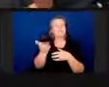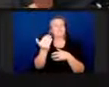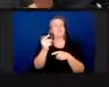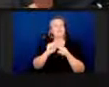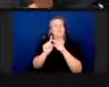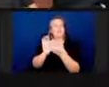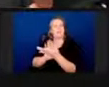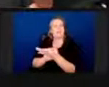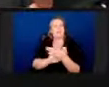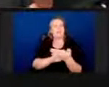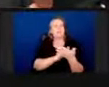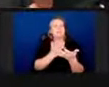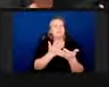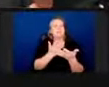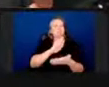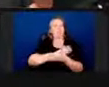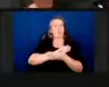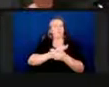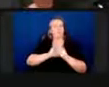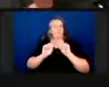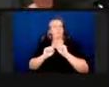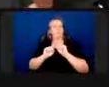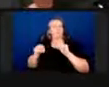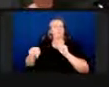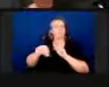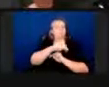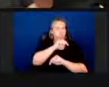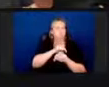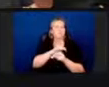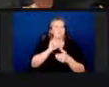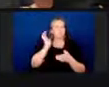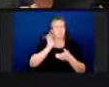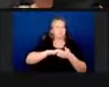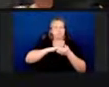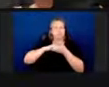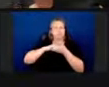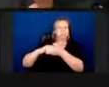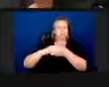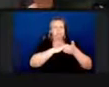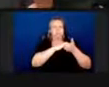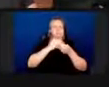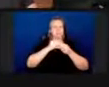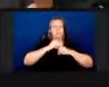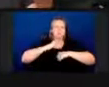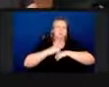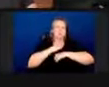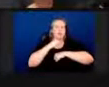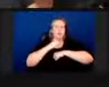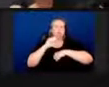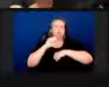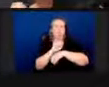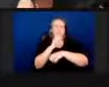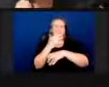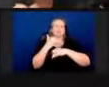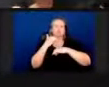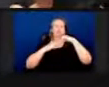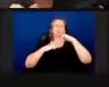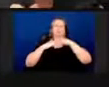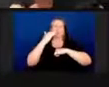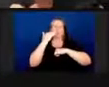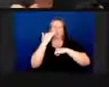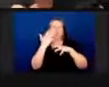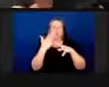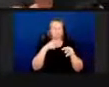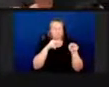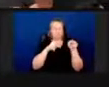الأدوار لأفراد من هذه الأكاديميات الـ15 يساعدون على بناء هيكلية قوية لأكاديميات